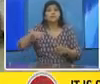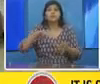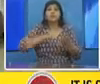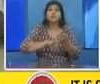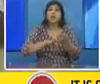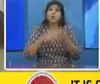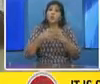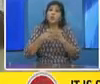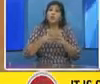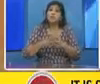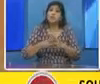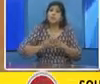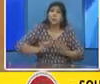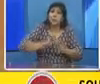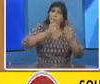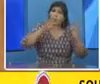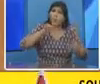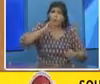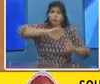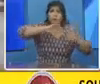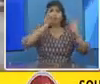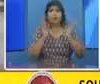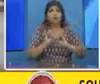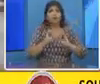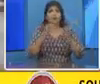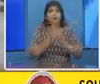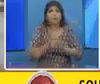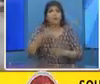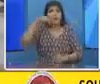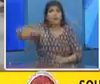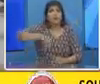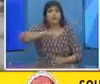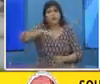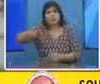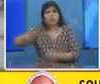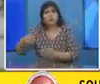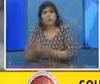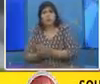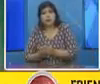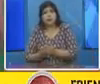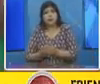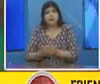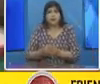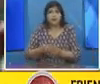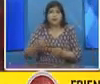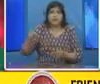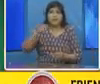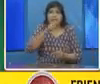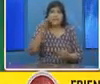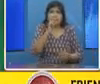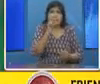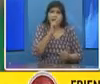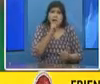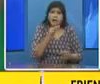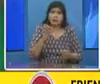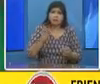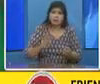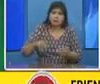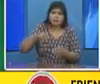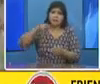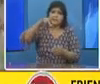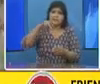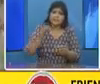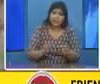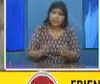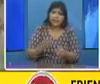फिर दुनिया में फैला है। साथियों, आज हर बच्चा सांप सीढ़ी के खेल के बारे में जानता है।